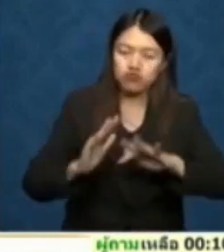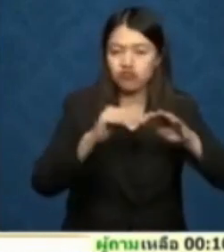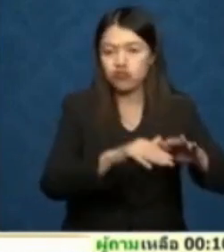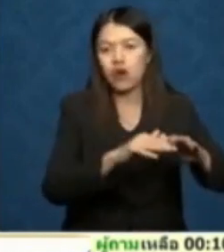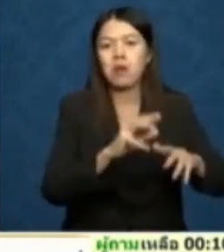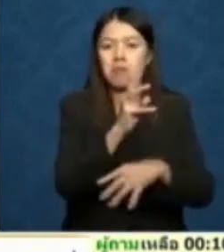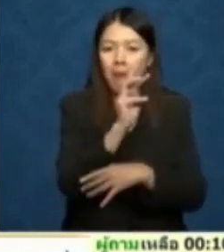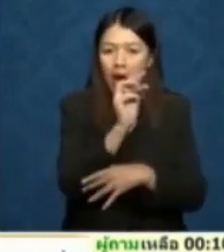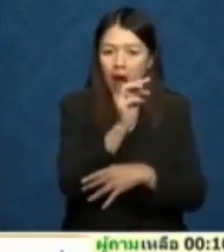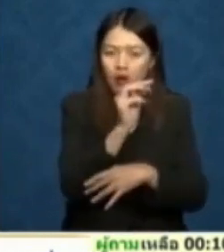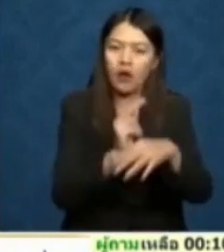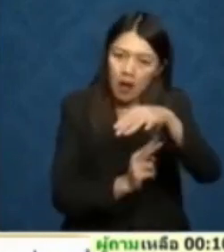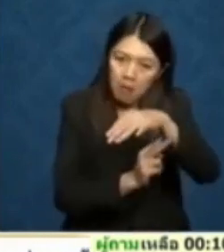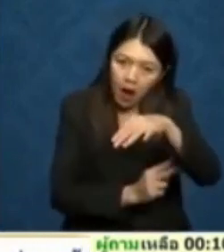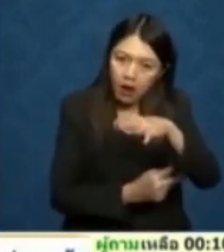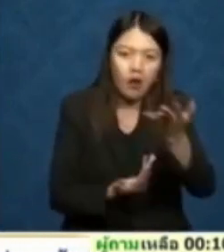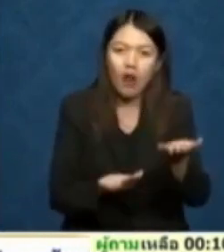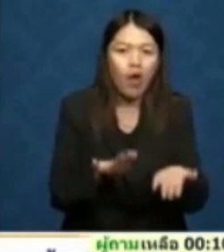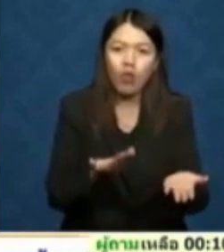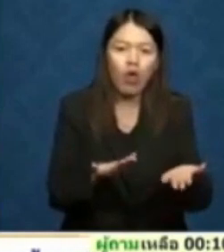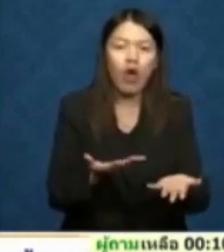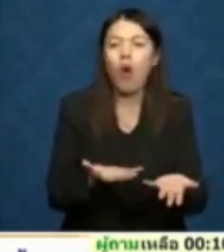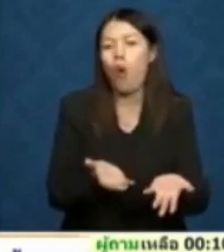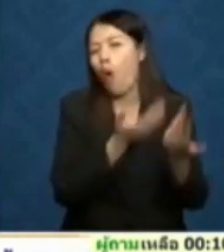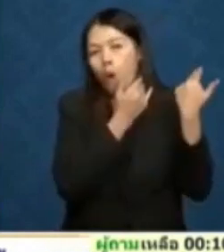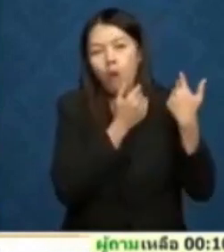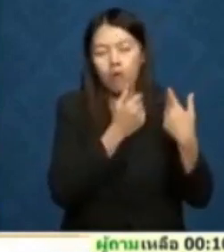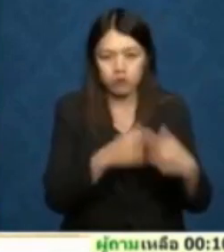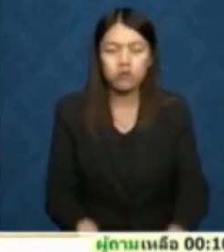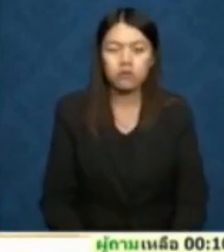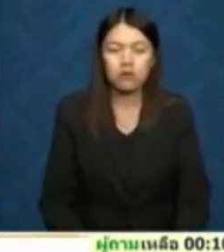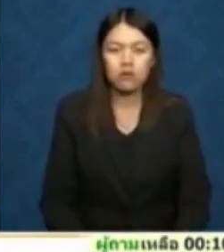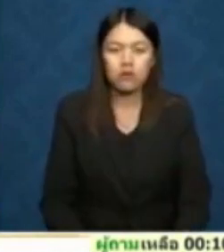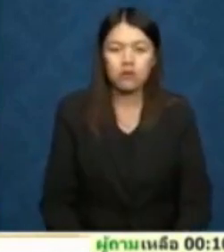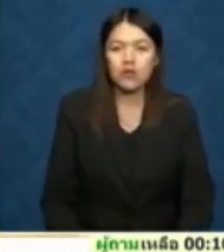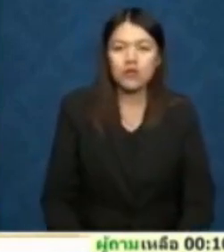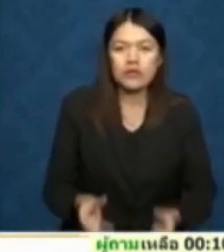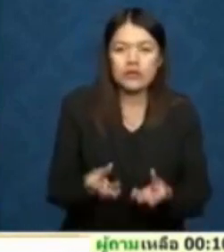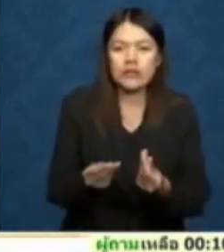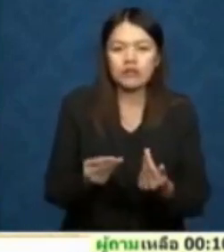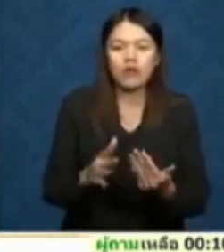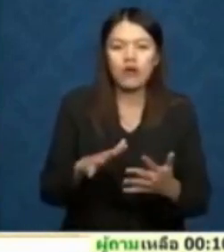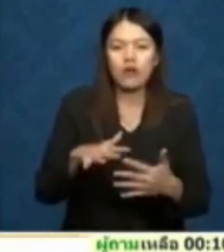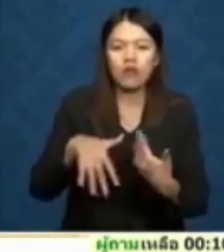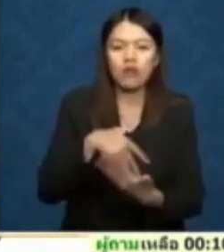านที่ถูกระบุว่าลุกล้ำพื้นที่สาธารณะออกเมื่อวันที่5มีนาค